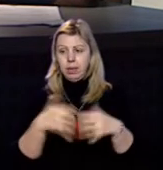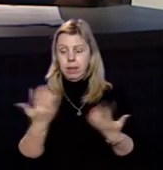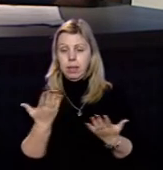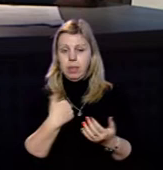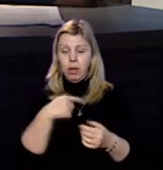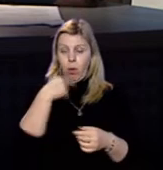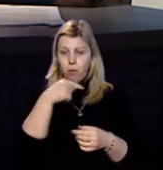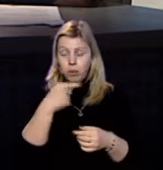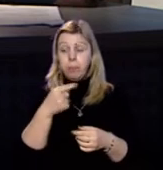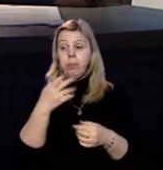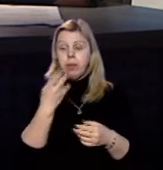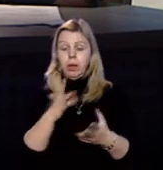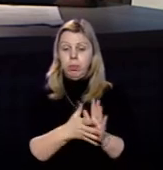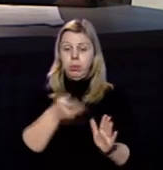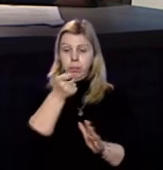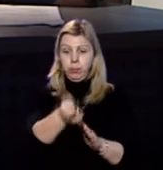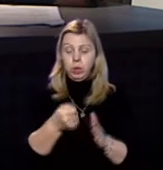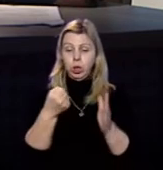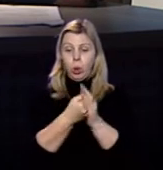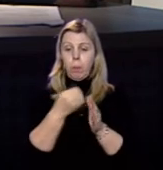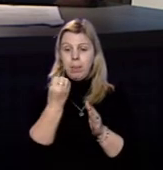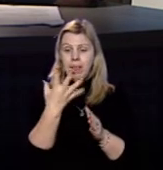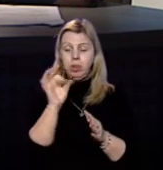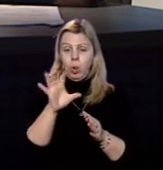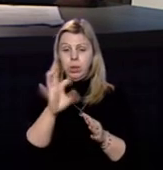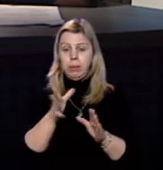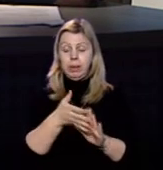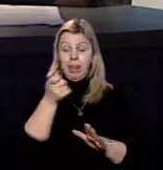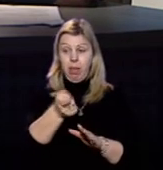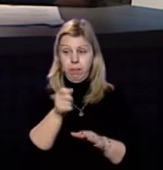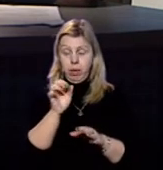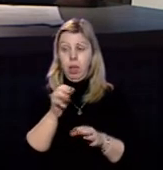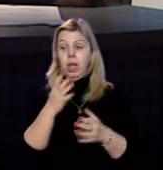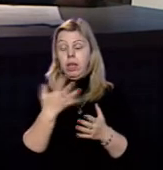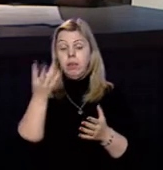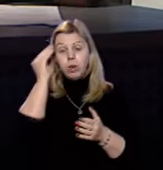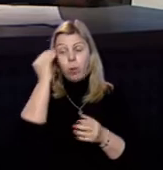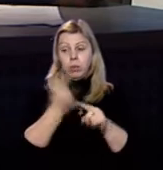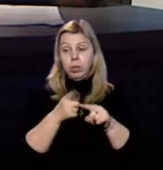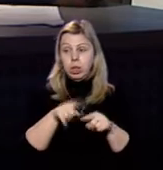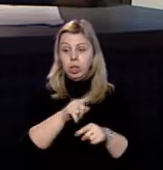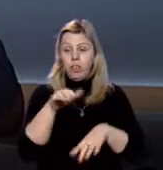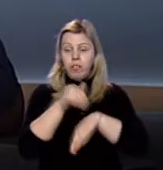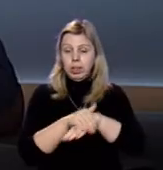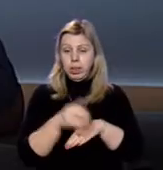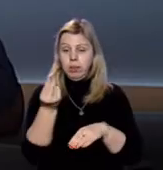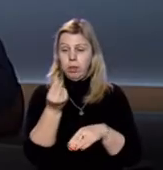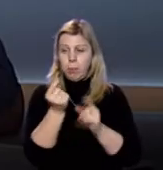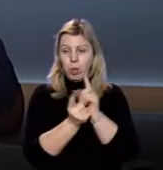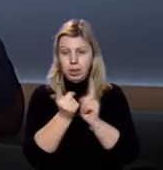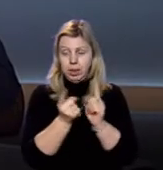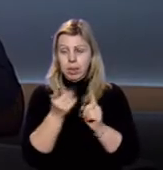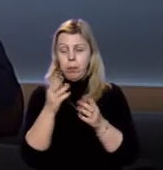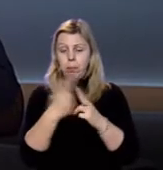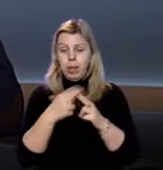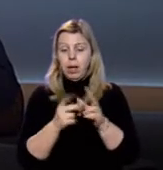я зазначав, треба було подати до органу захисту до 15 жовтня заяву. І враховуючи те, що фактично монетизація пільги